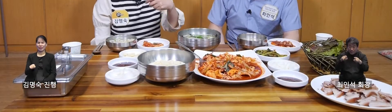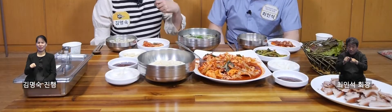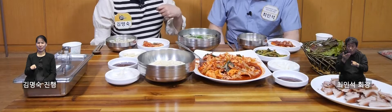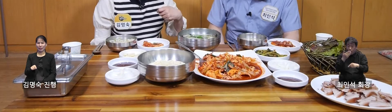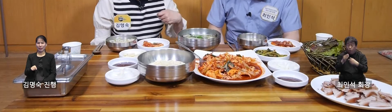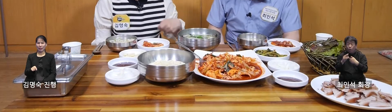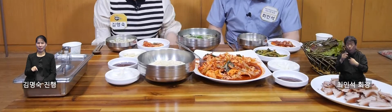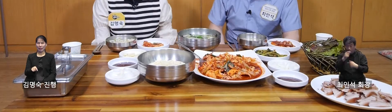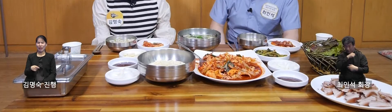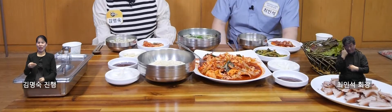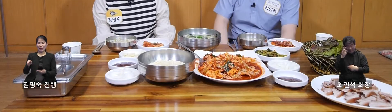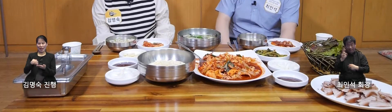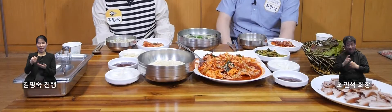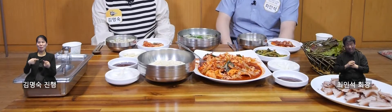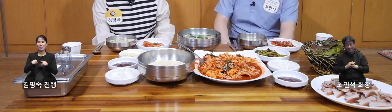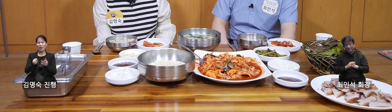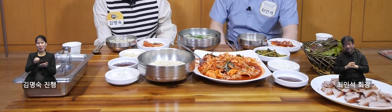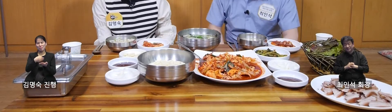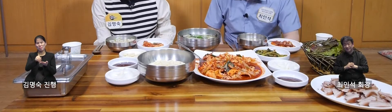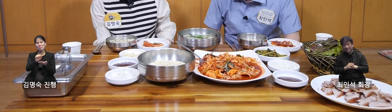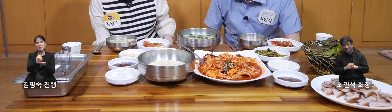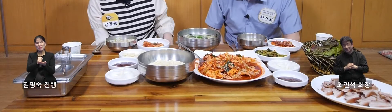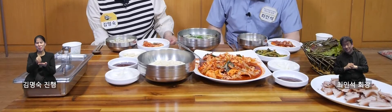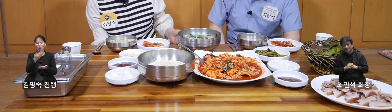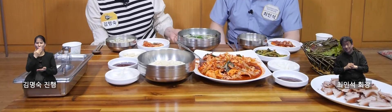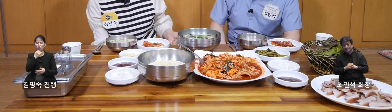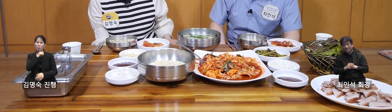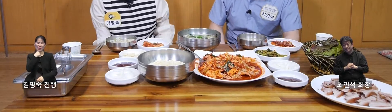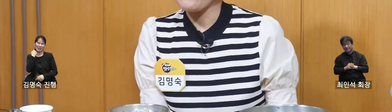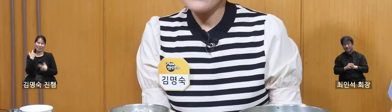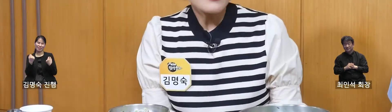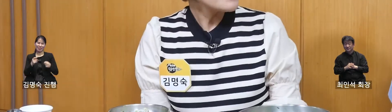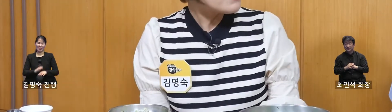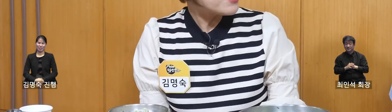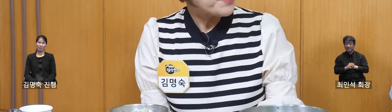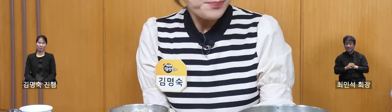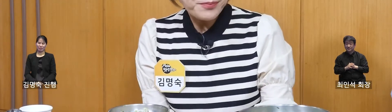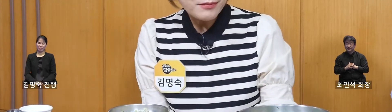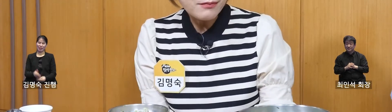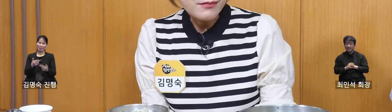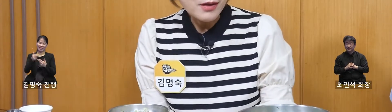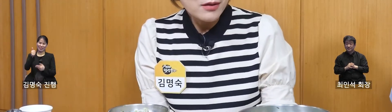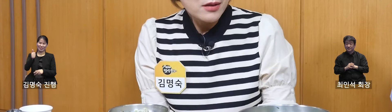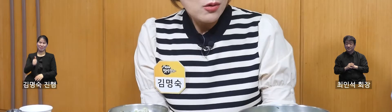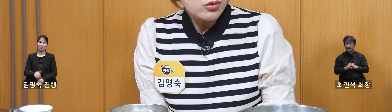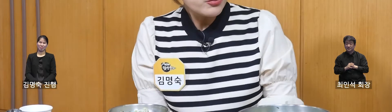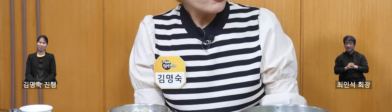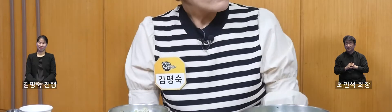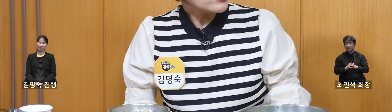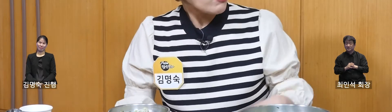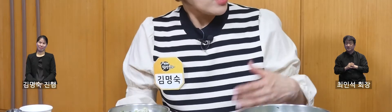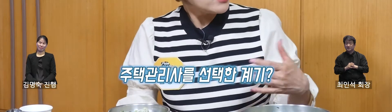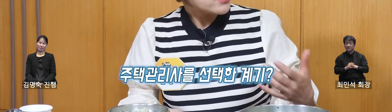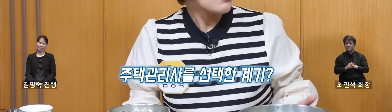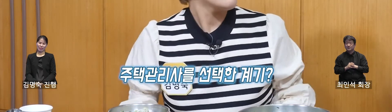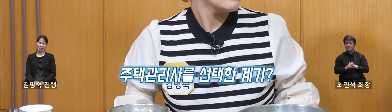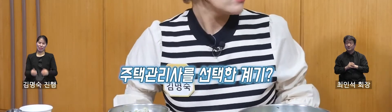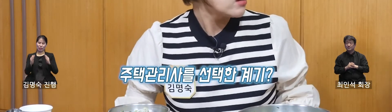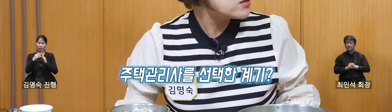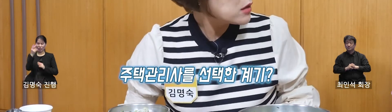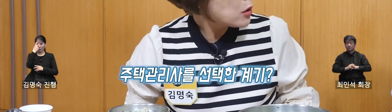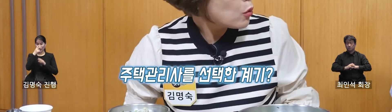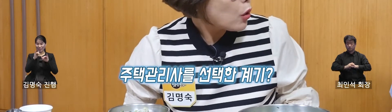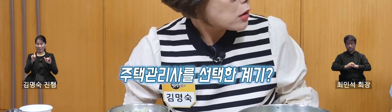같이 비벼 먹어도 맛있을 것 네. 같아요. 근데 우리 회장님은 네. 어때